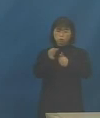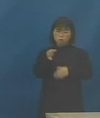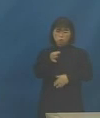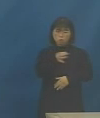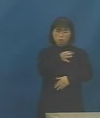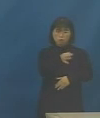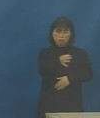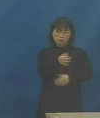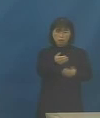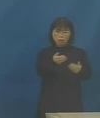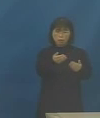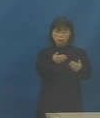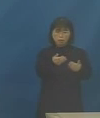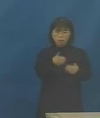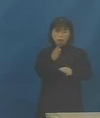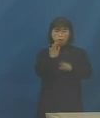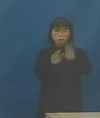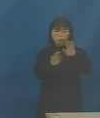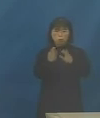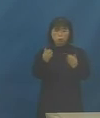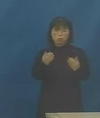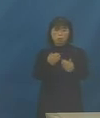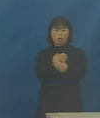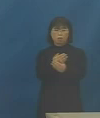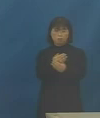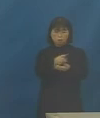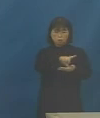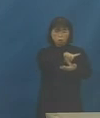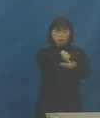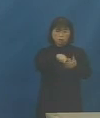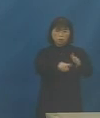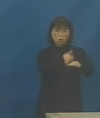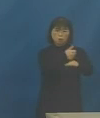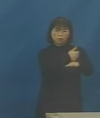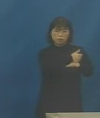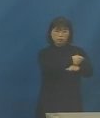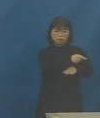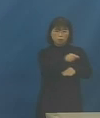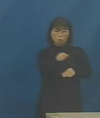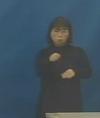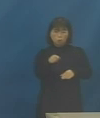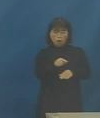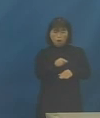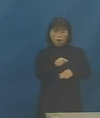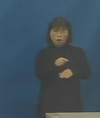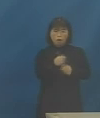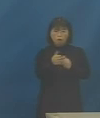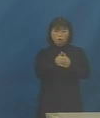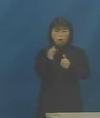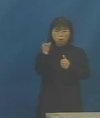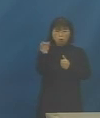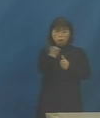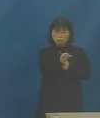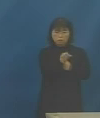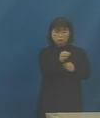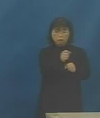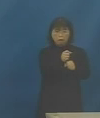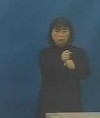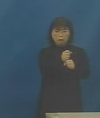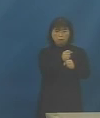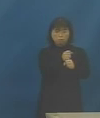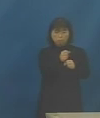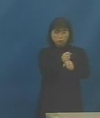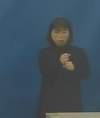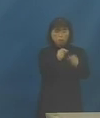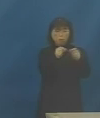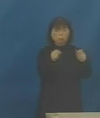ない状況になっているそういう地域のちーさんたちは協力金を認証てに出せないとなると